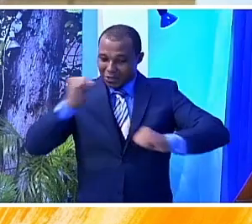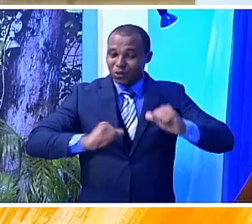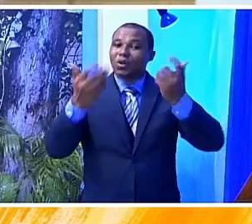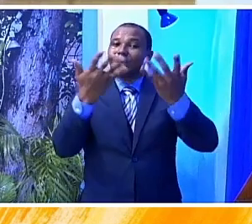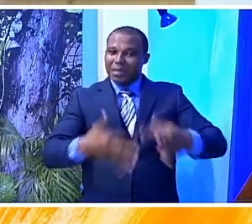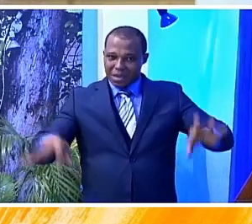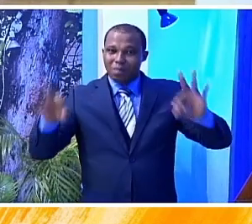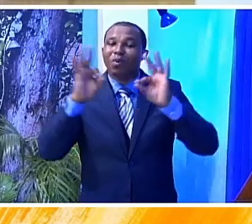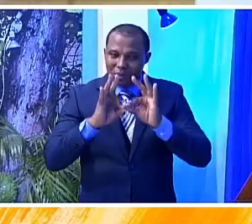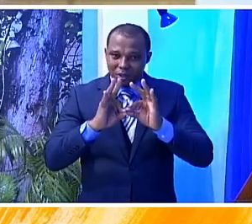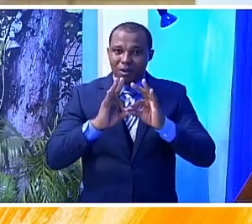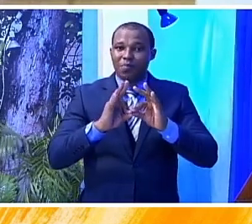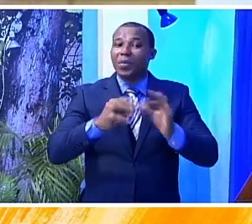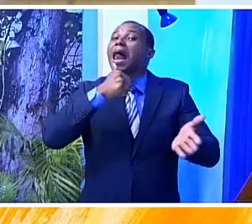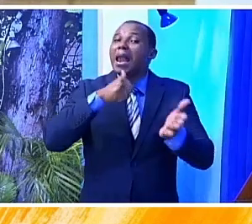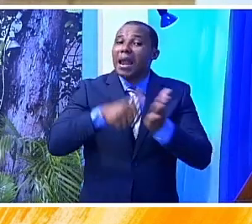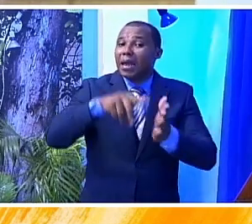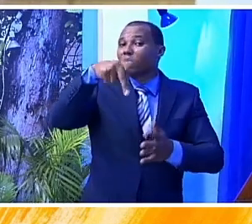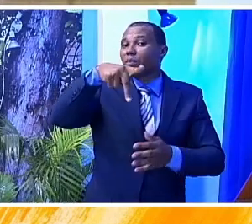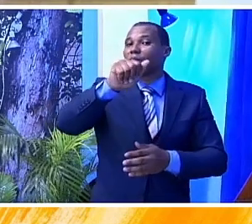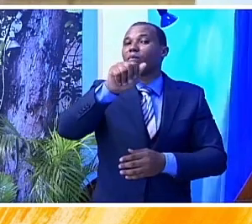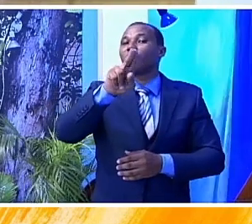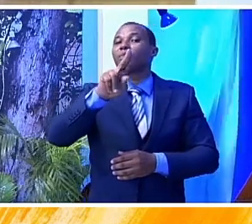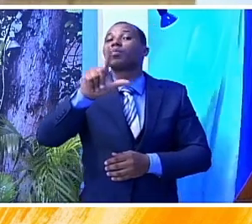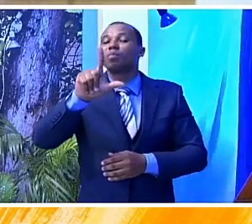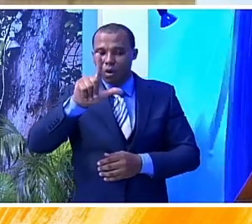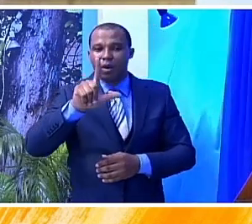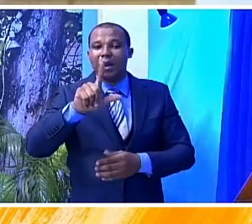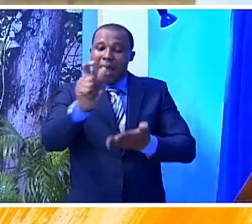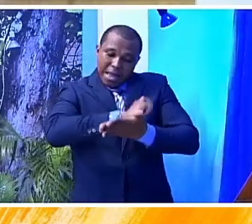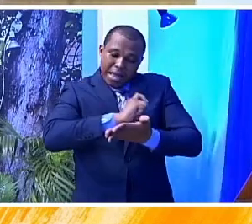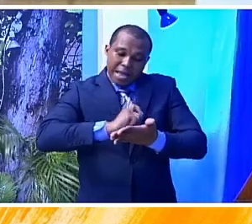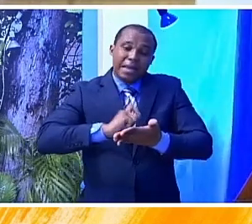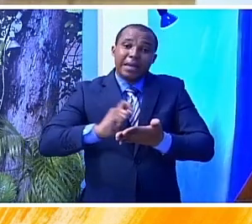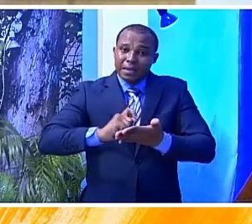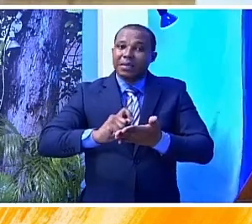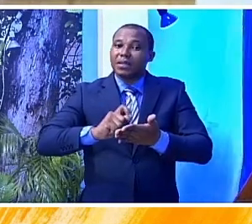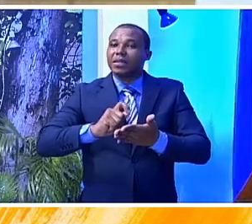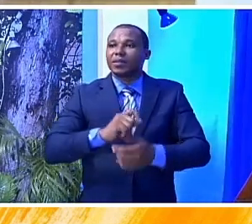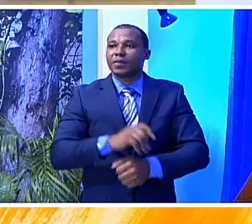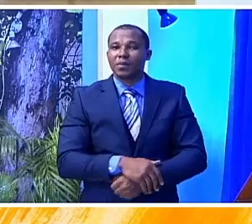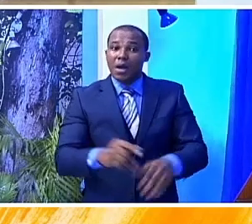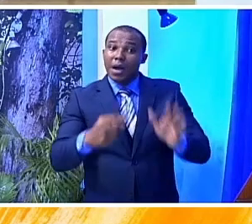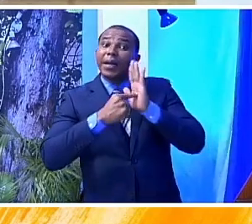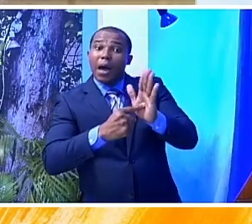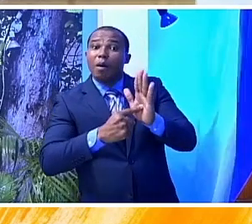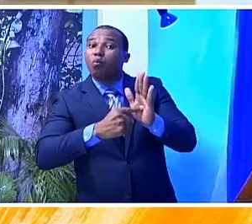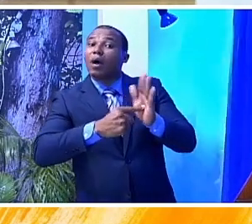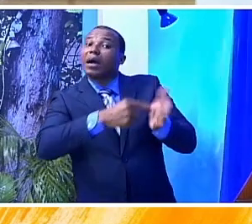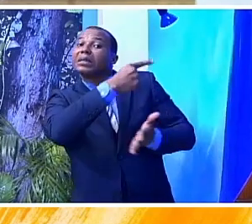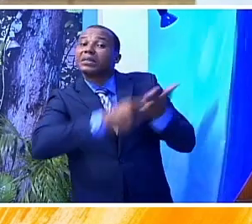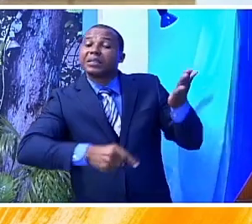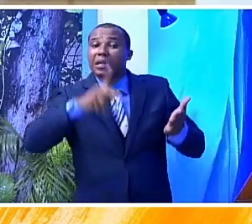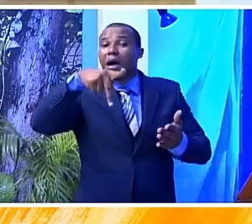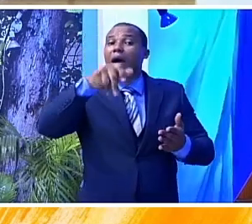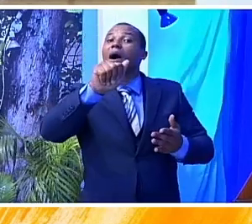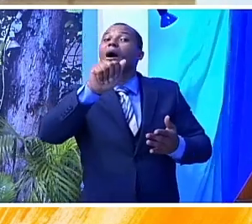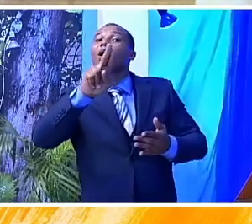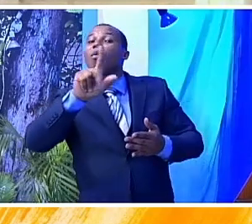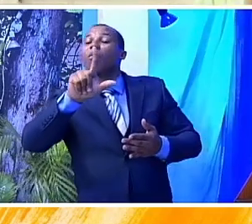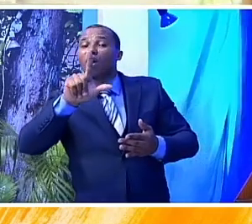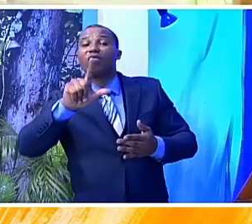dans chapitre 8 dans chapitre 9 allez li na wè ki sa Paul te fait pour l'église